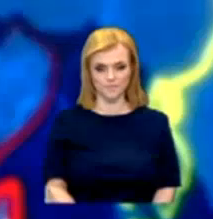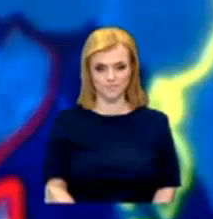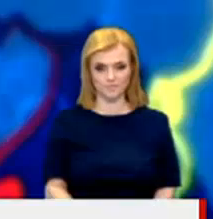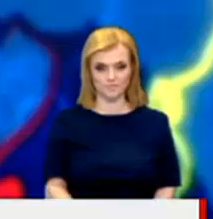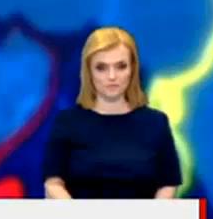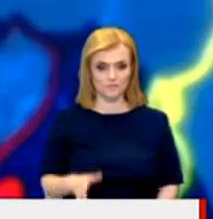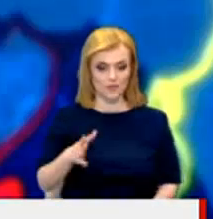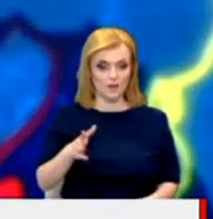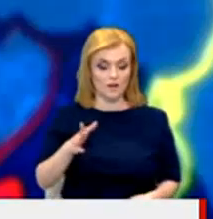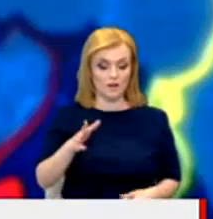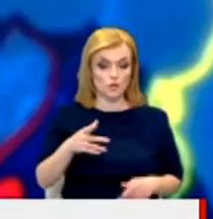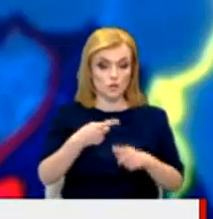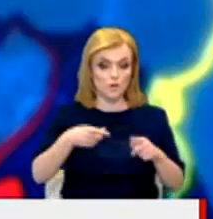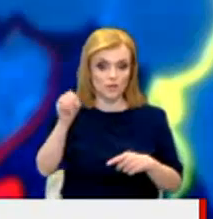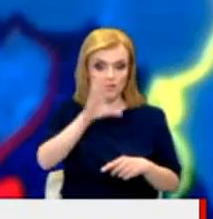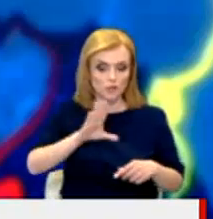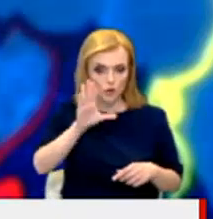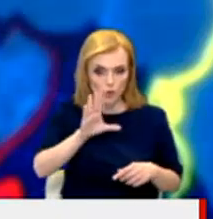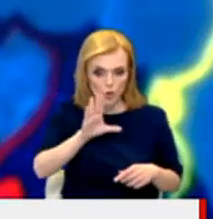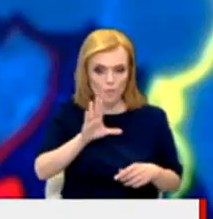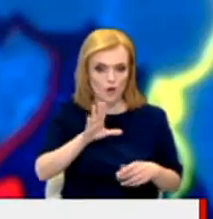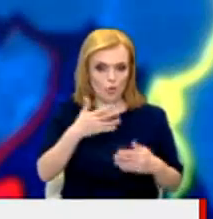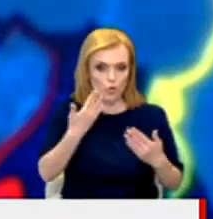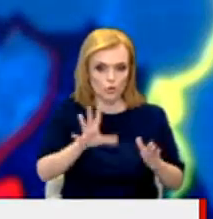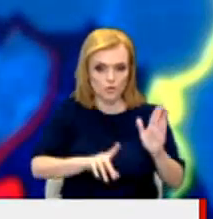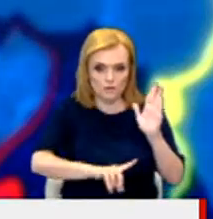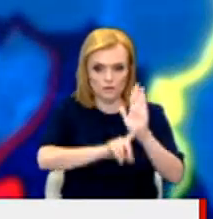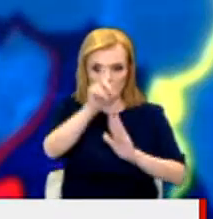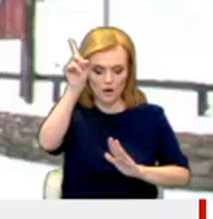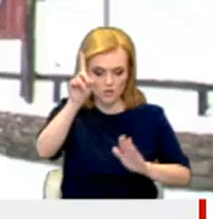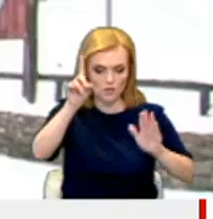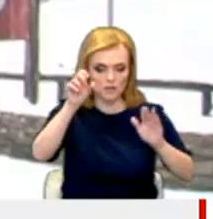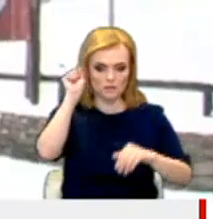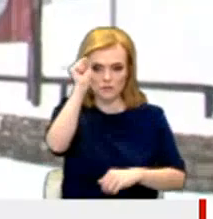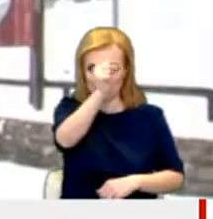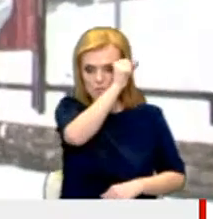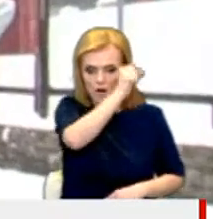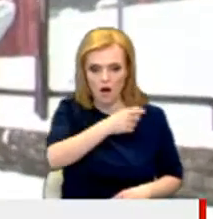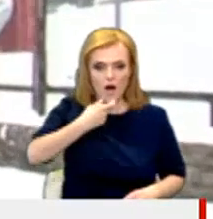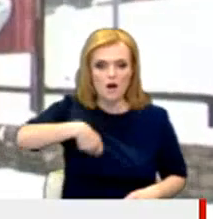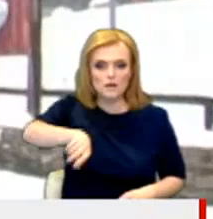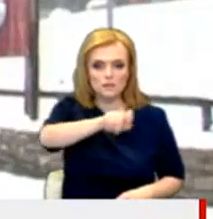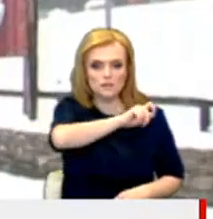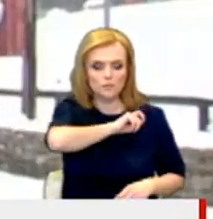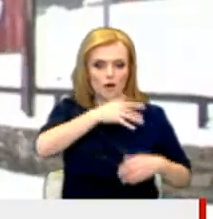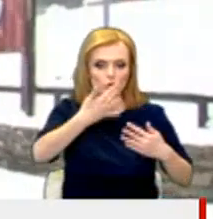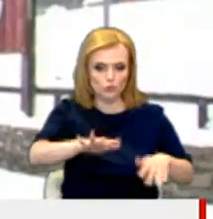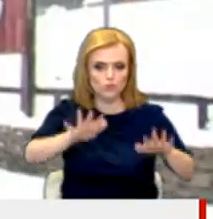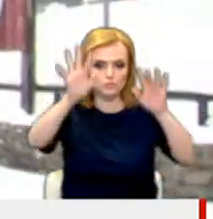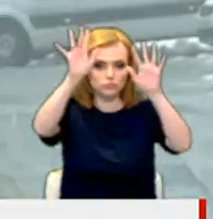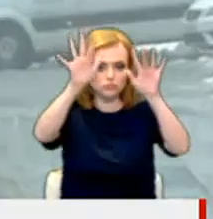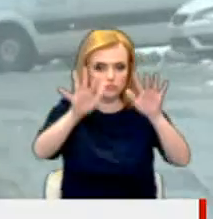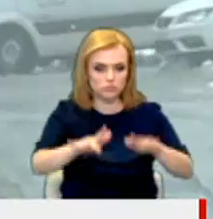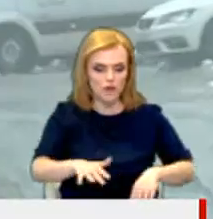Iarna lovește o mare parte din Europa cu 3 săptămâni mai devreme. Spania se confruntă deja cu prima furtună de zăpadă și temperaturi sub zero